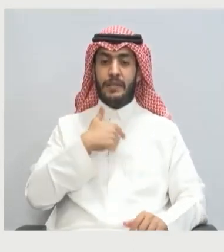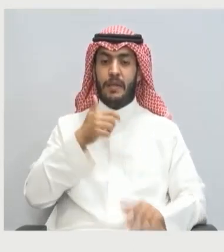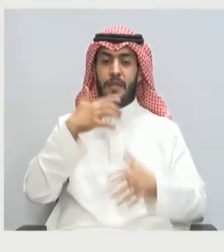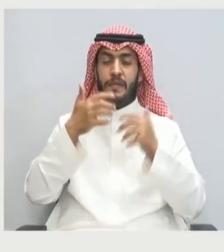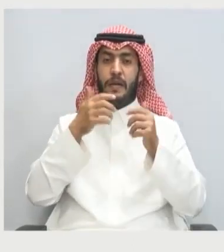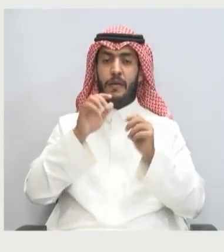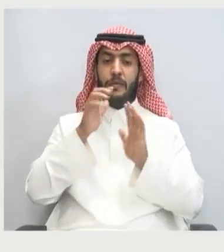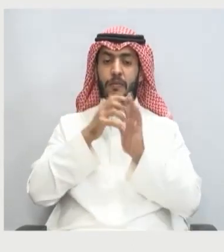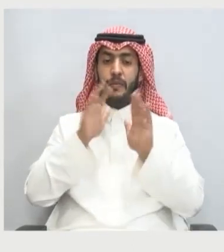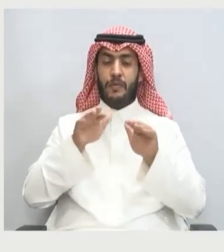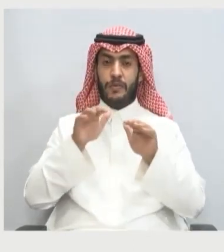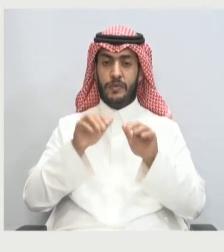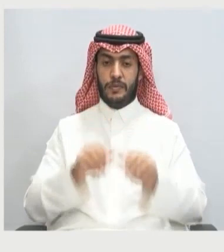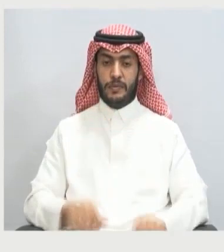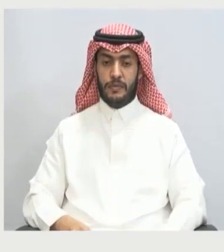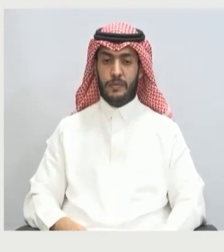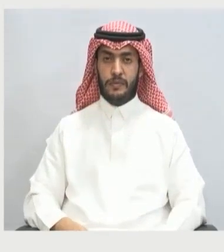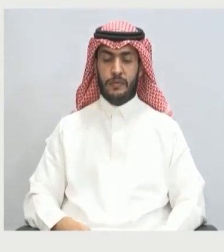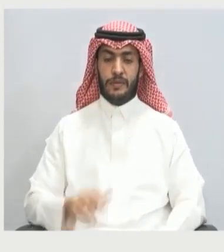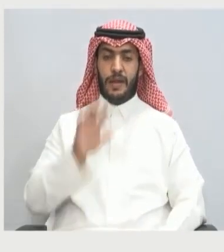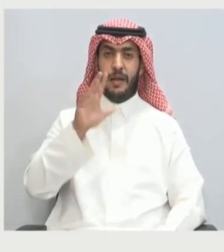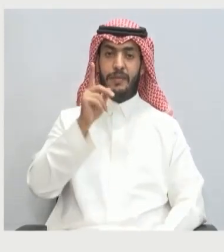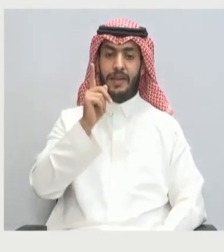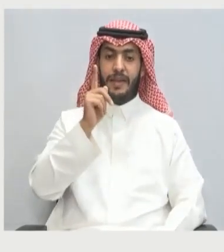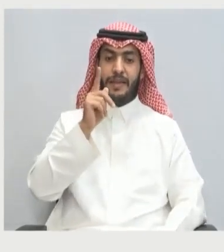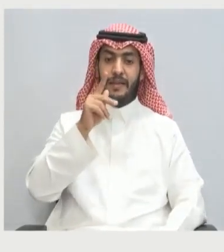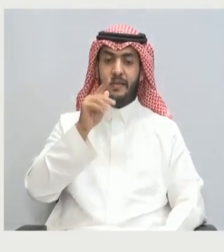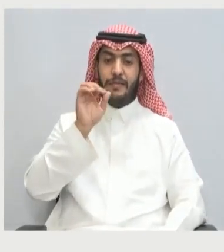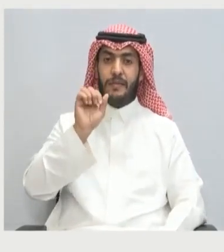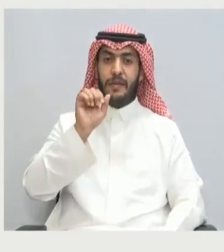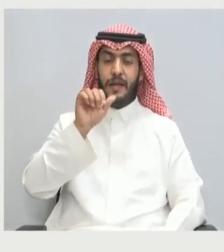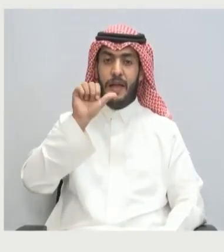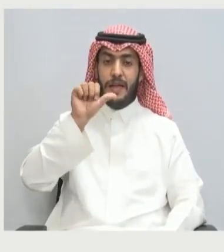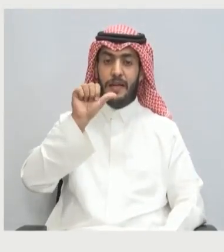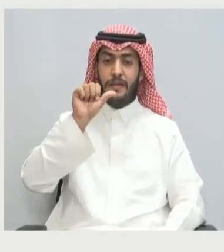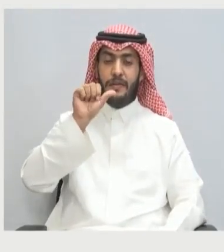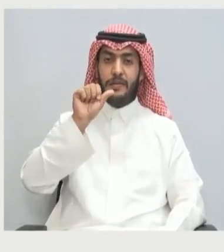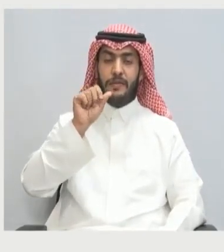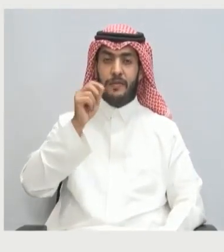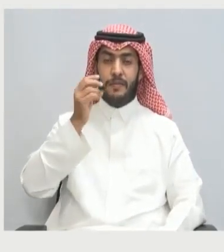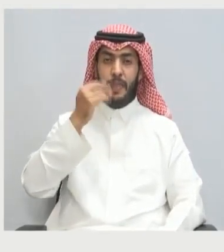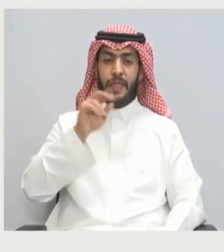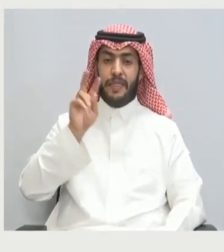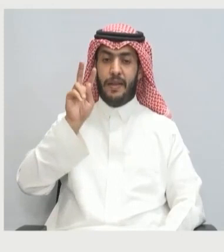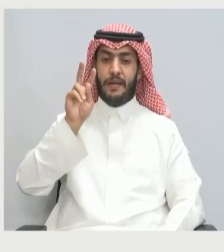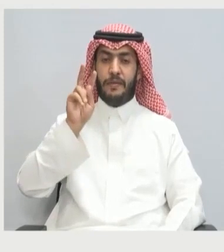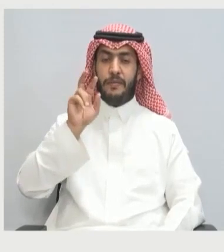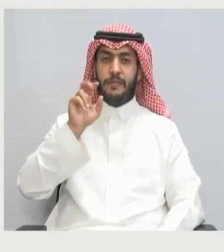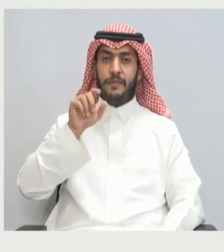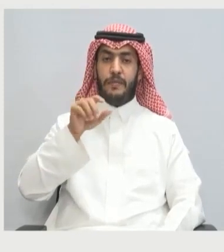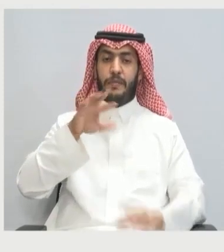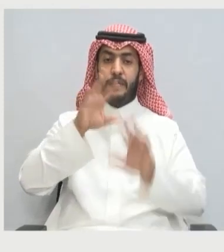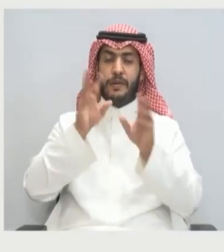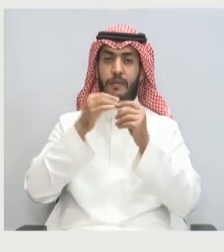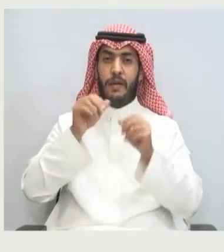التفاعل ما على النحو التالي 5 ك في تركيز الماده اي مرفوعه الاثنين اذا ما